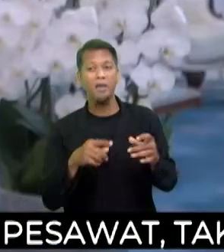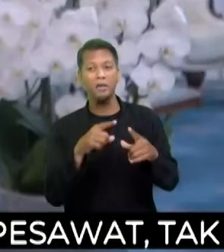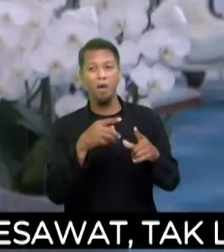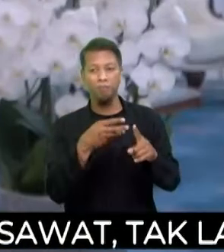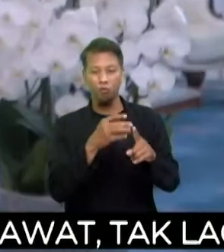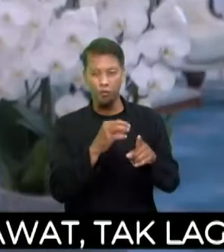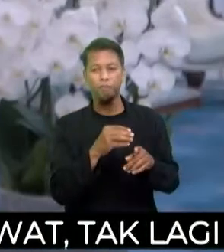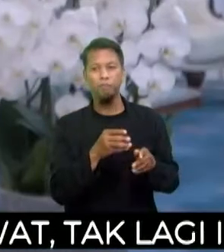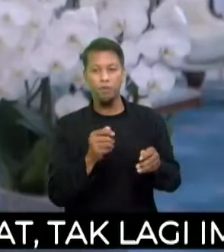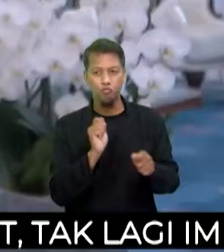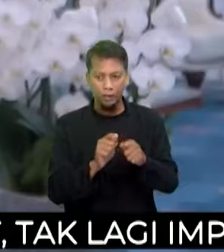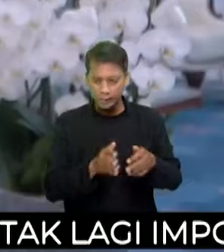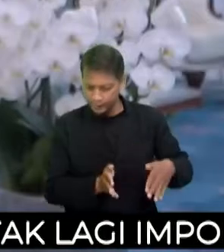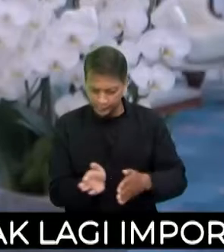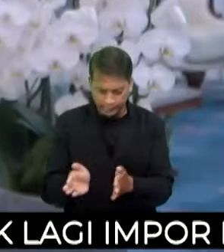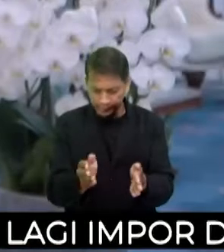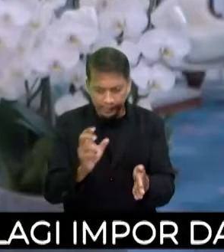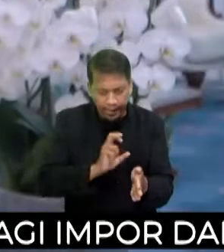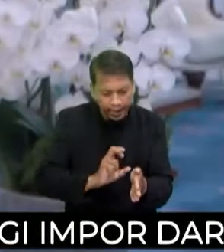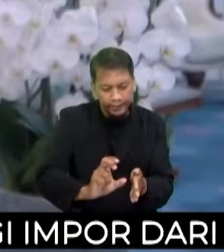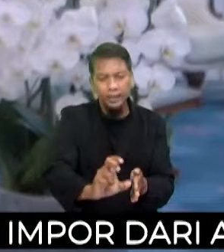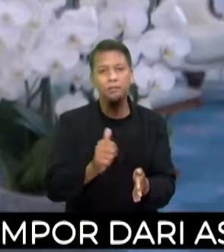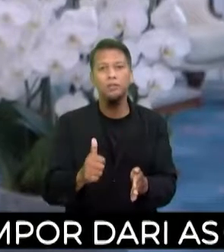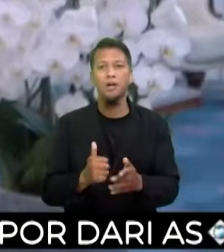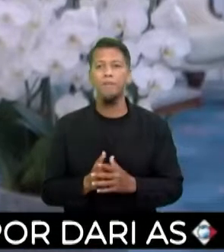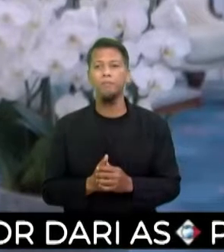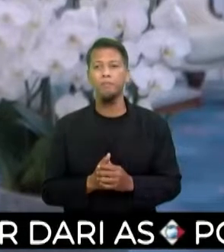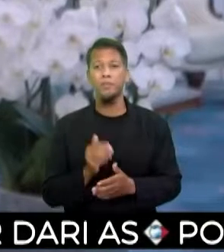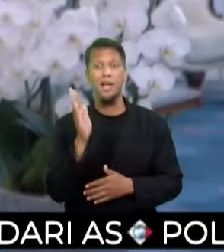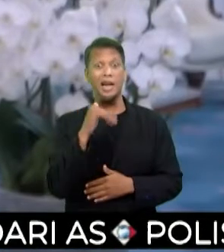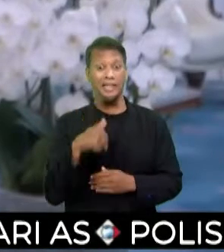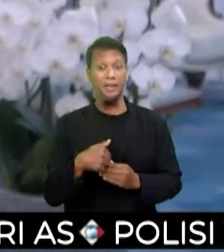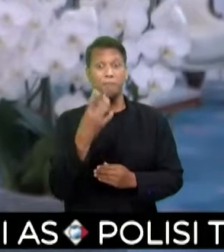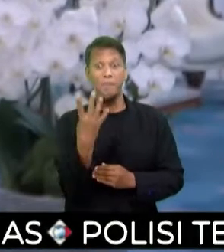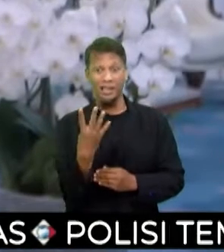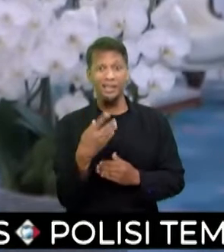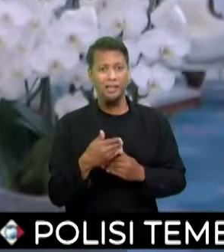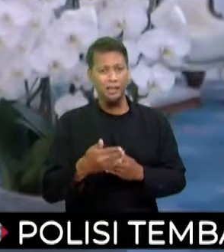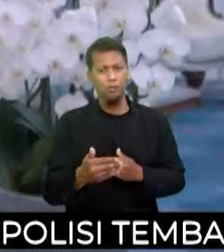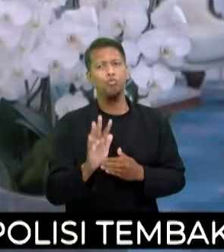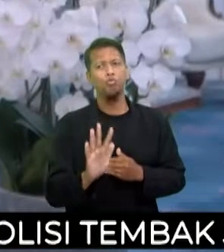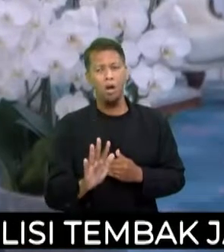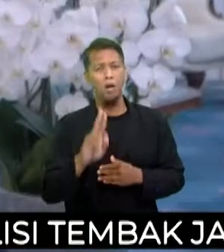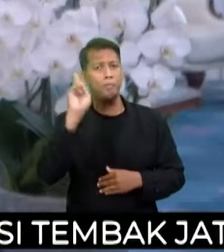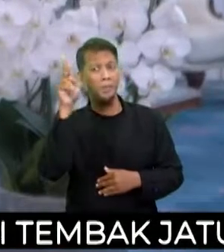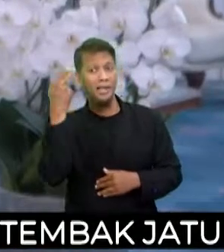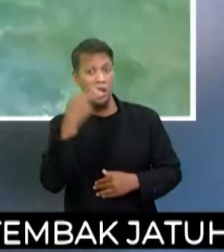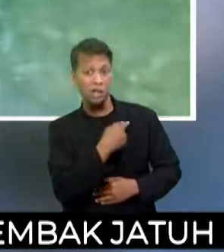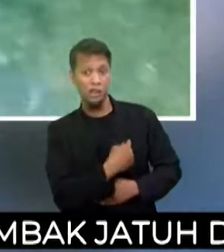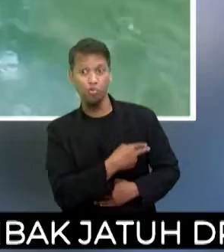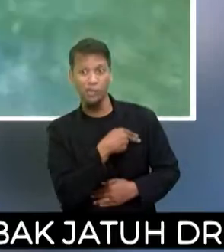Pencarian di hari keempat ini terpantau sejak hari ketiga, otoritas pemerintah Swiss